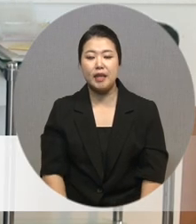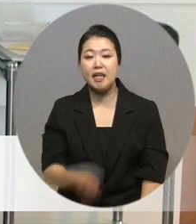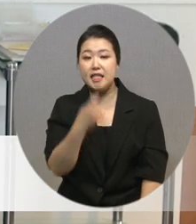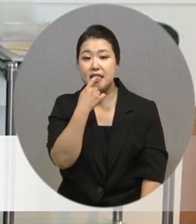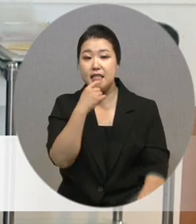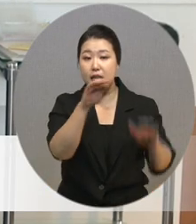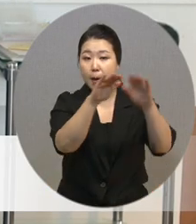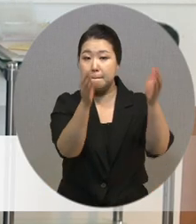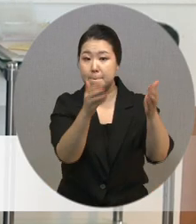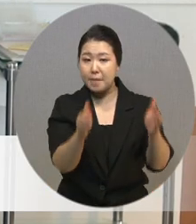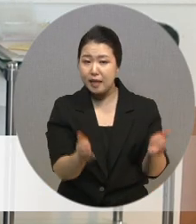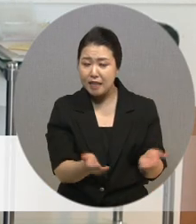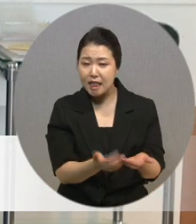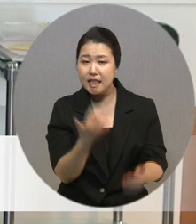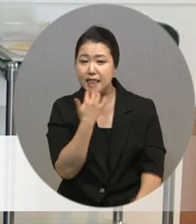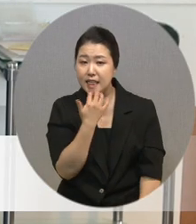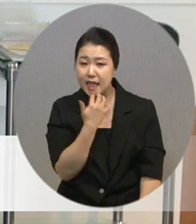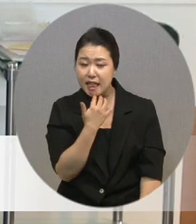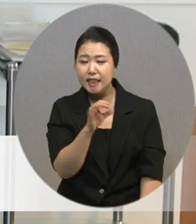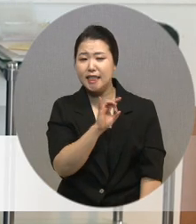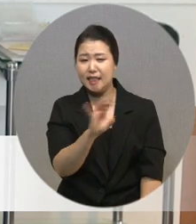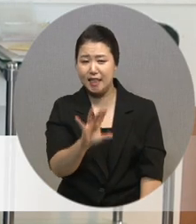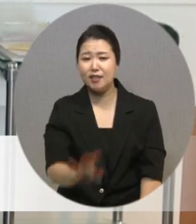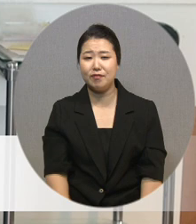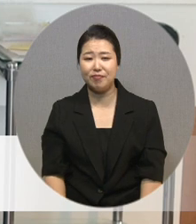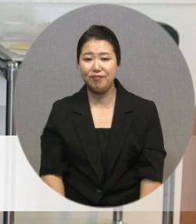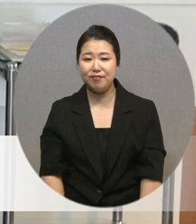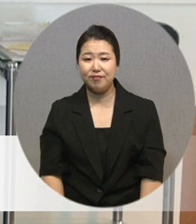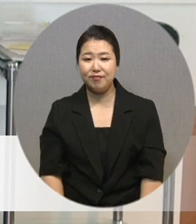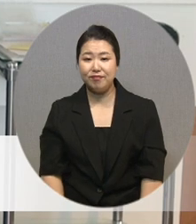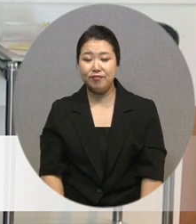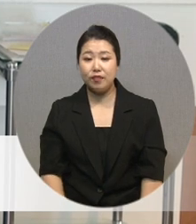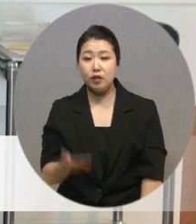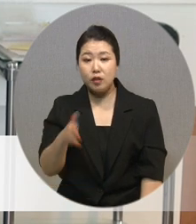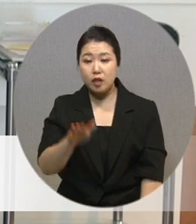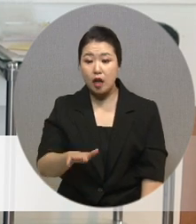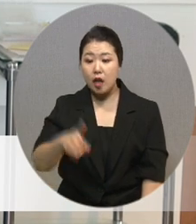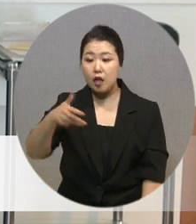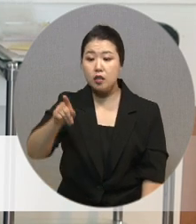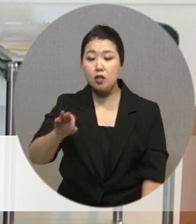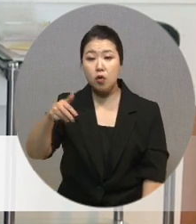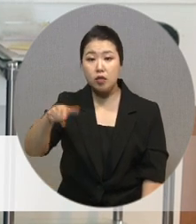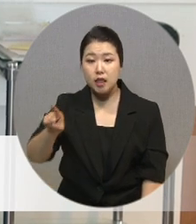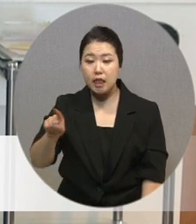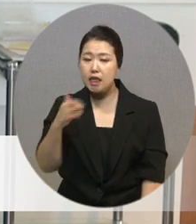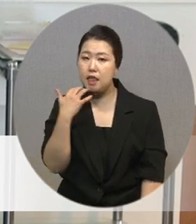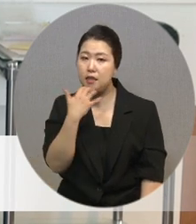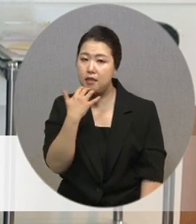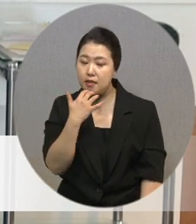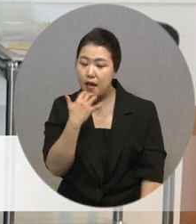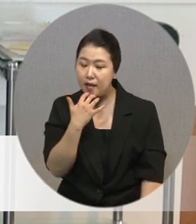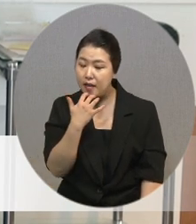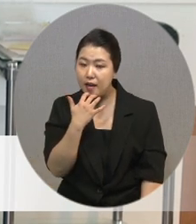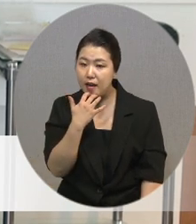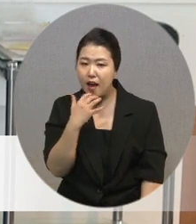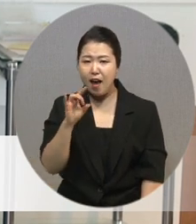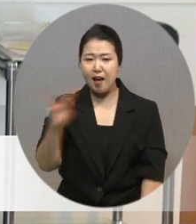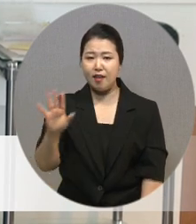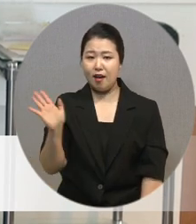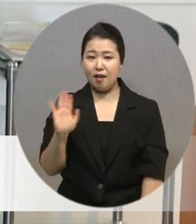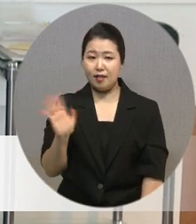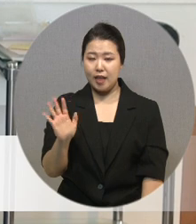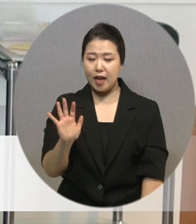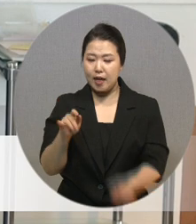백자는 세계에 굉장히 단조롭지아요 근데 청자는 그렇지가 않거든요 세계 자세히